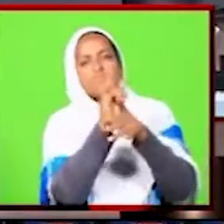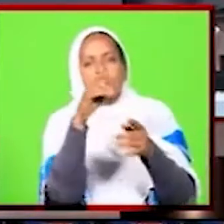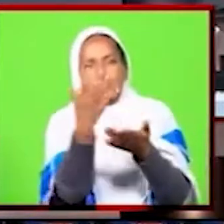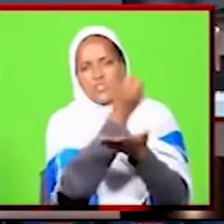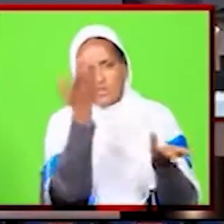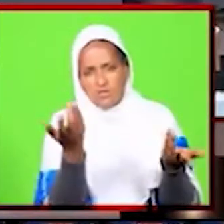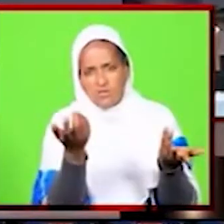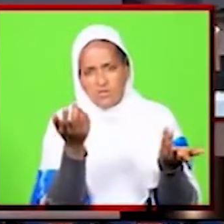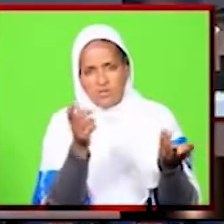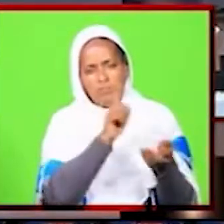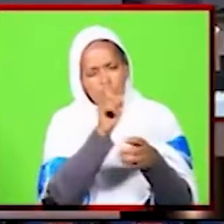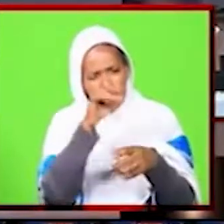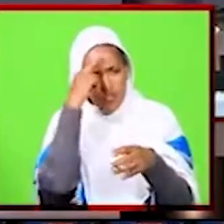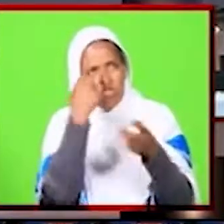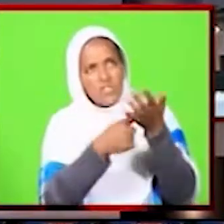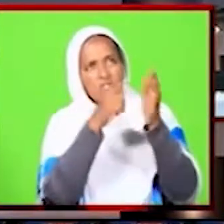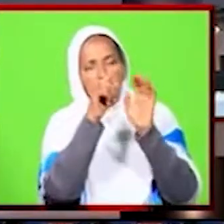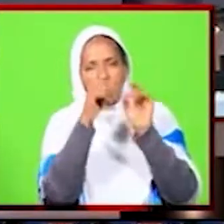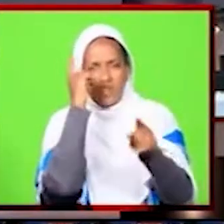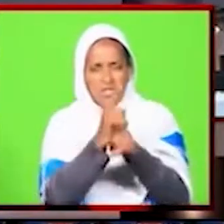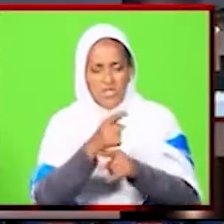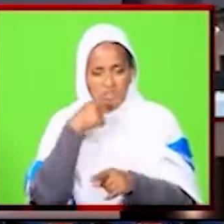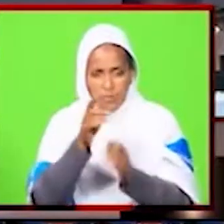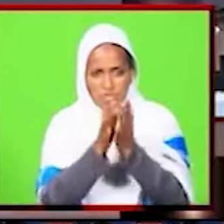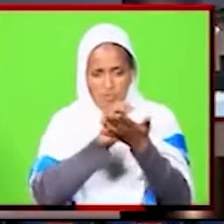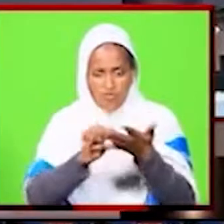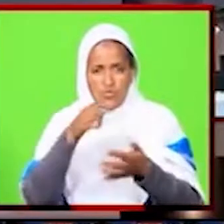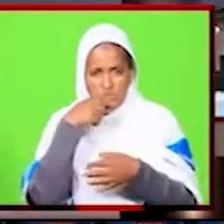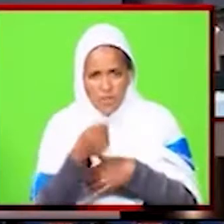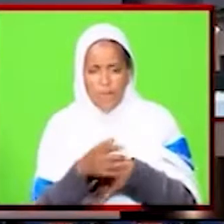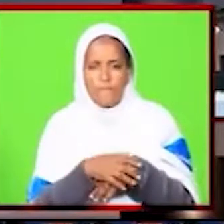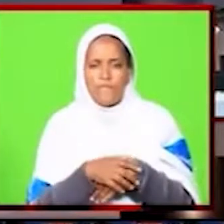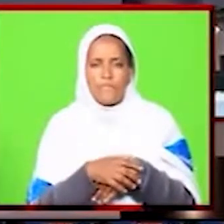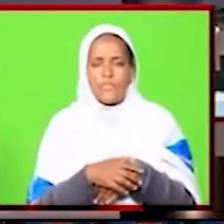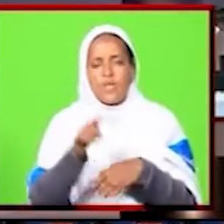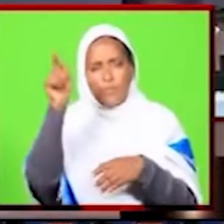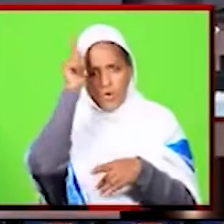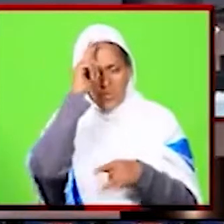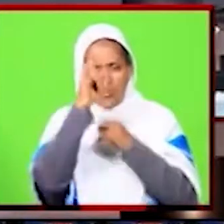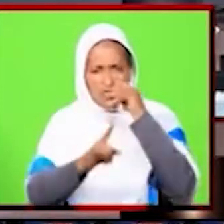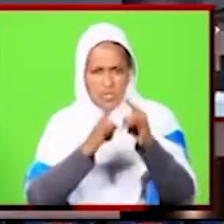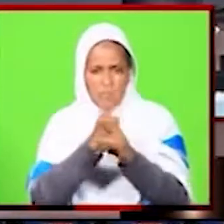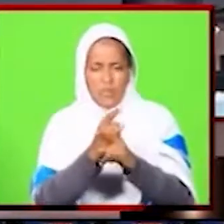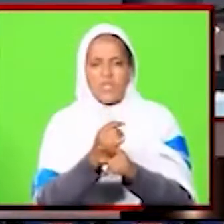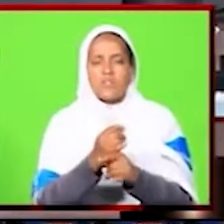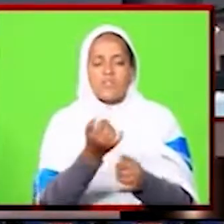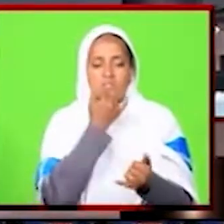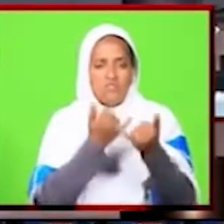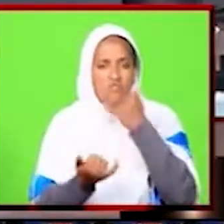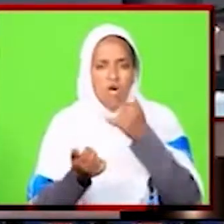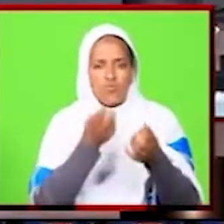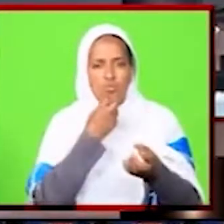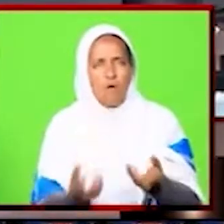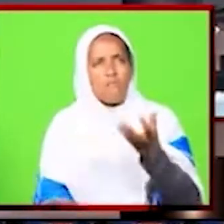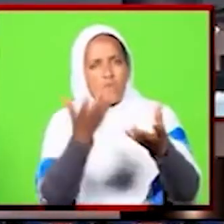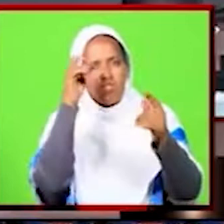የባህር እጽዋት ተራራ ጫፍ ላይ ምን ይወስዳቸዋል? በምን ምክንያት እዛ ሊገኙ አይችሉም? ይሄ ምንድነው የሚያሳየው? ልክ እንደተባለው በመጽሐፍ ቅዱስ ላይ እንደተጻፈው